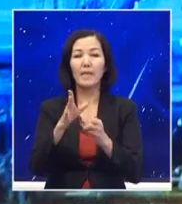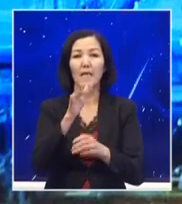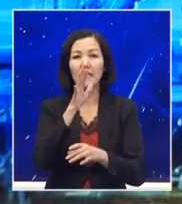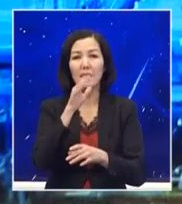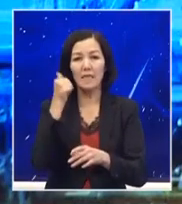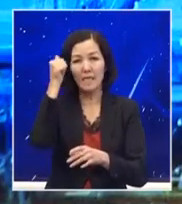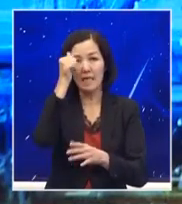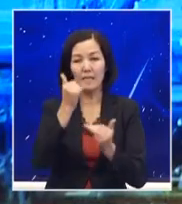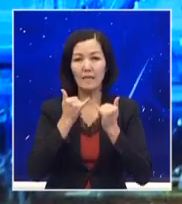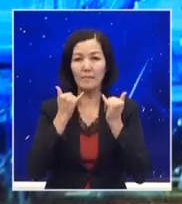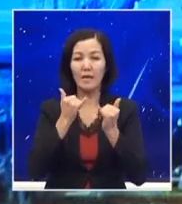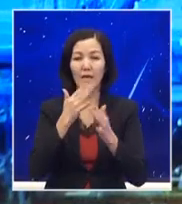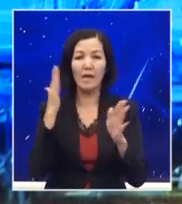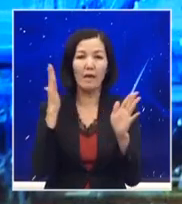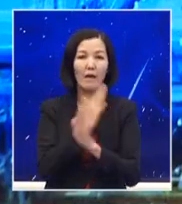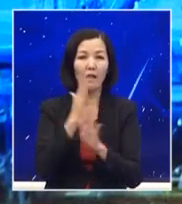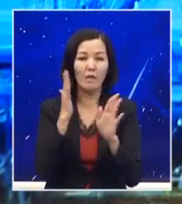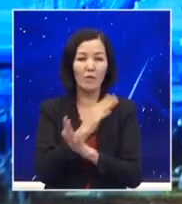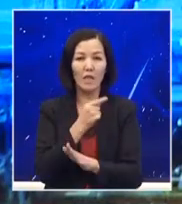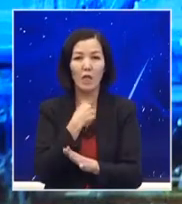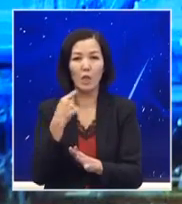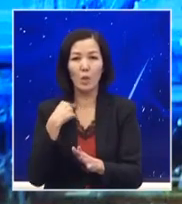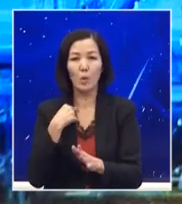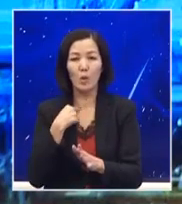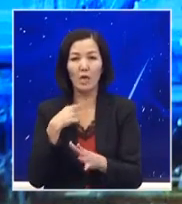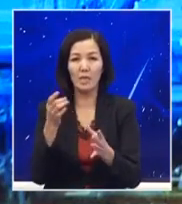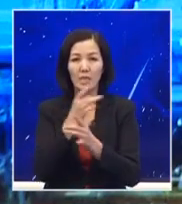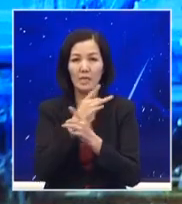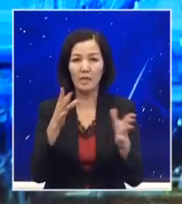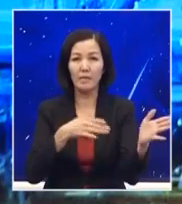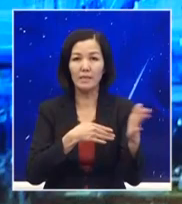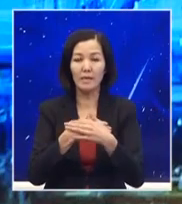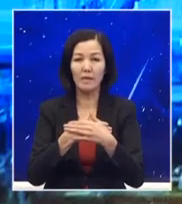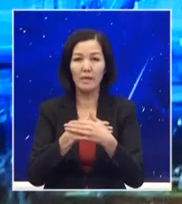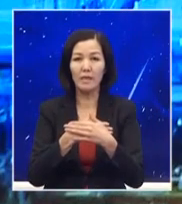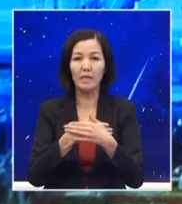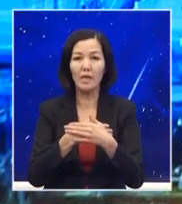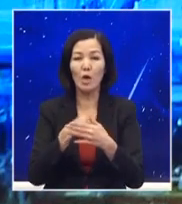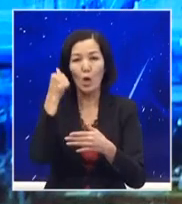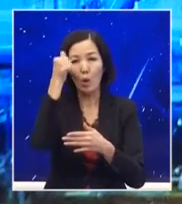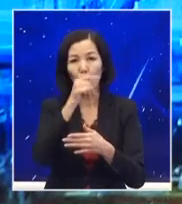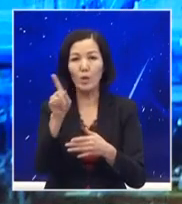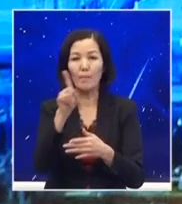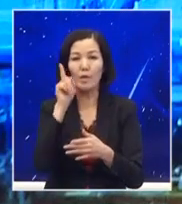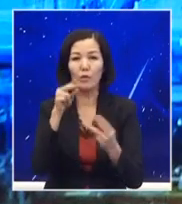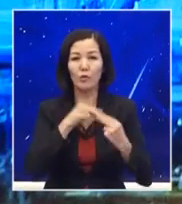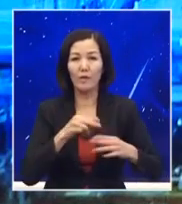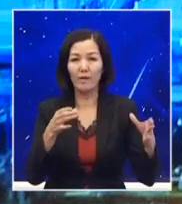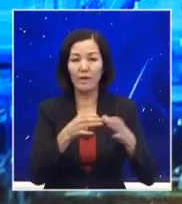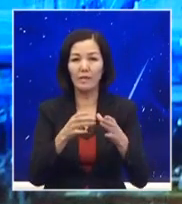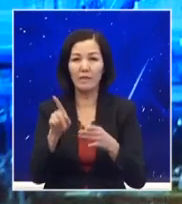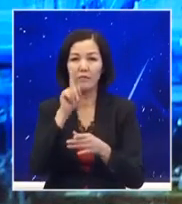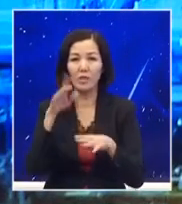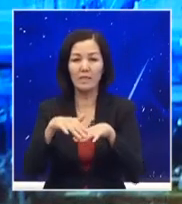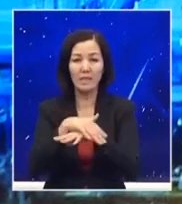15 лет на благо экологии. В Талдыкургане состоялась церемония закрытия юбилейного года молодежных трудовых отрядов